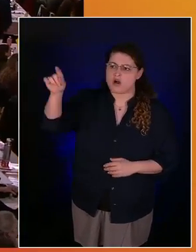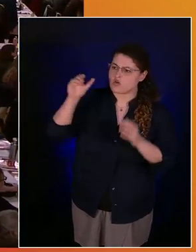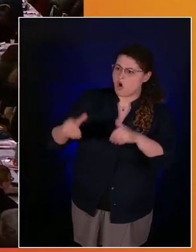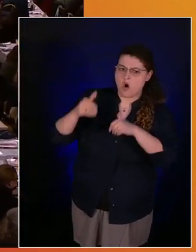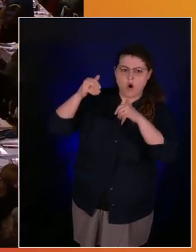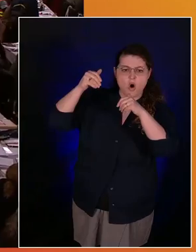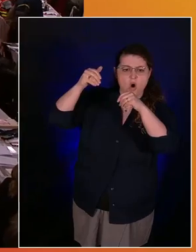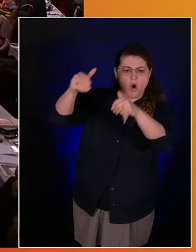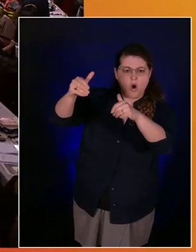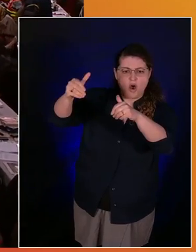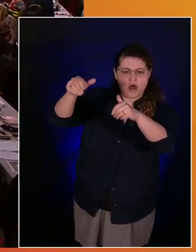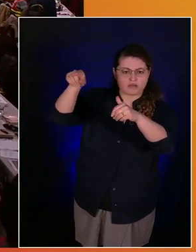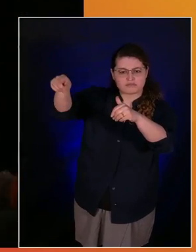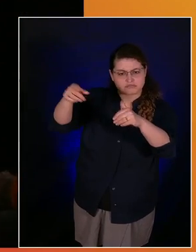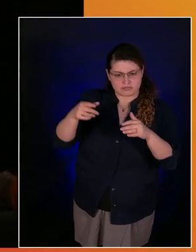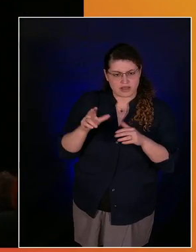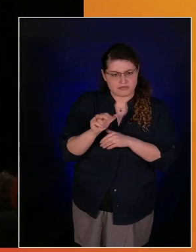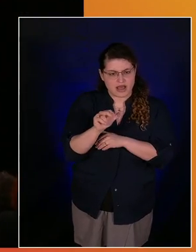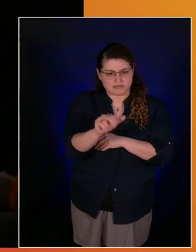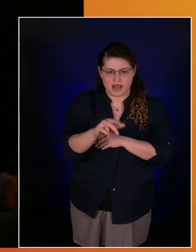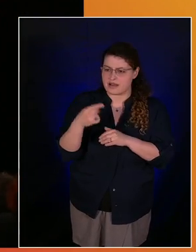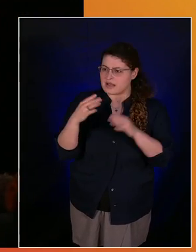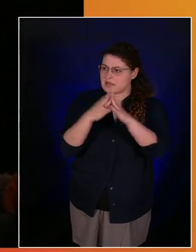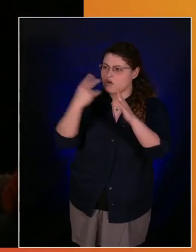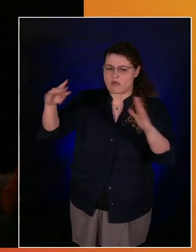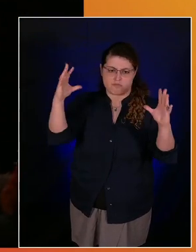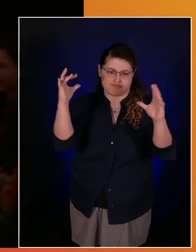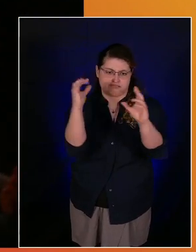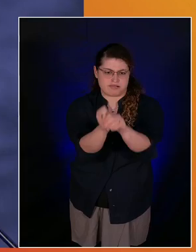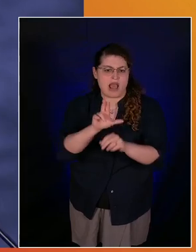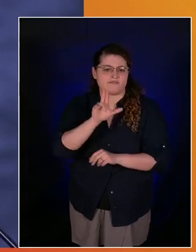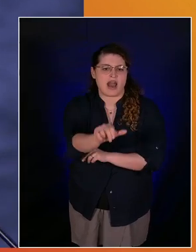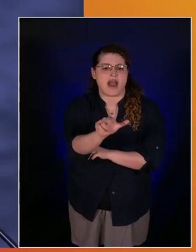continues il va faire tout noir chez toi